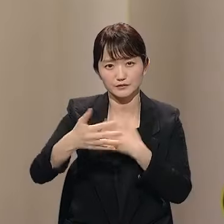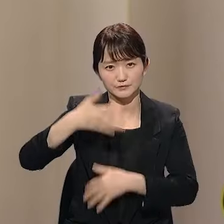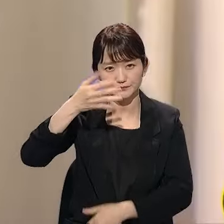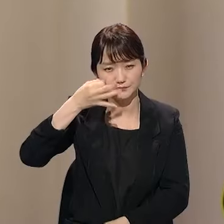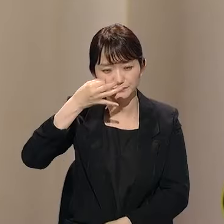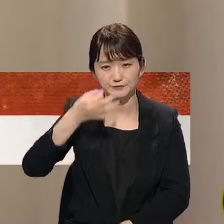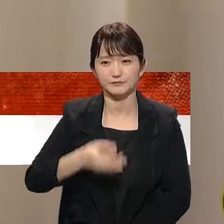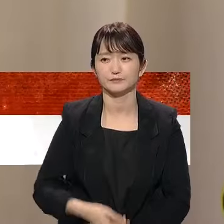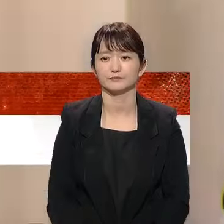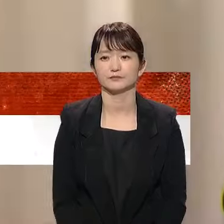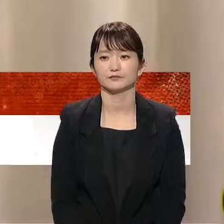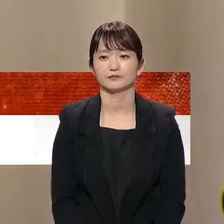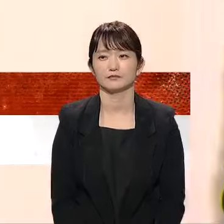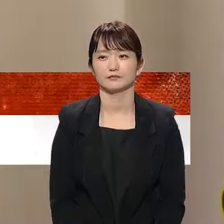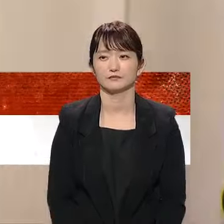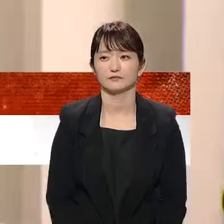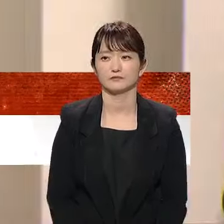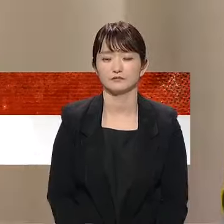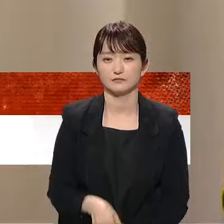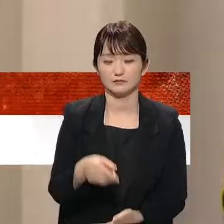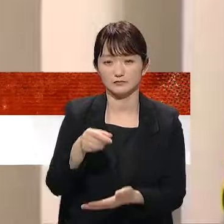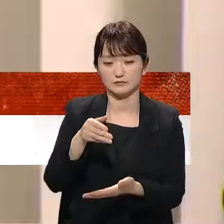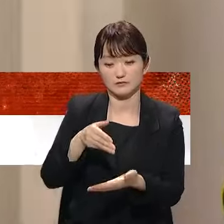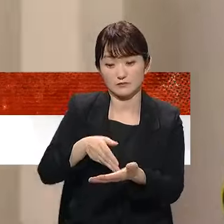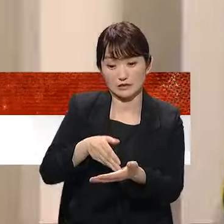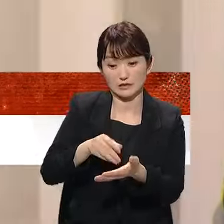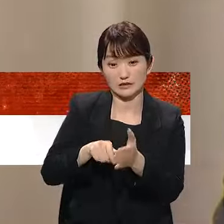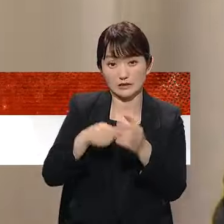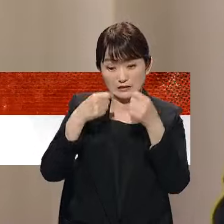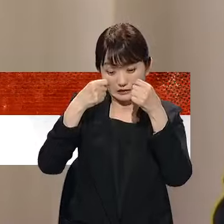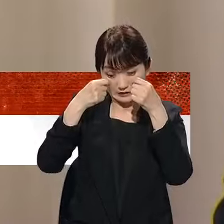만나보시죠 눈물이 안 날 줄 알았어요 아